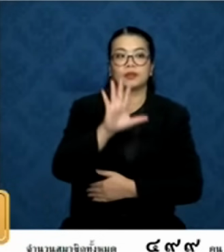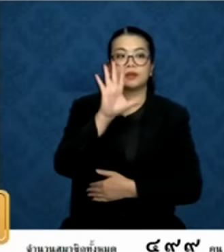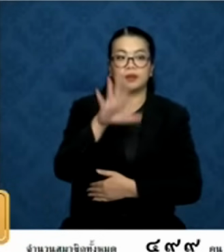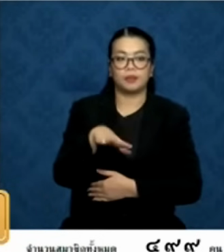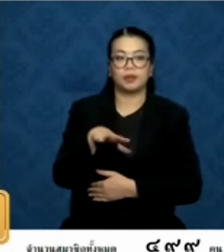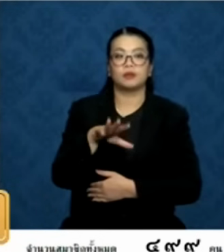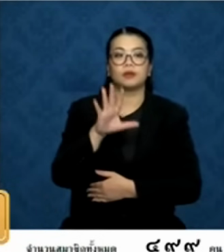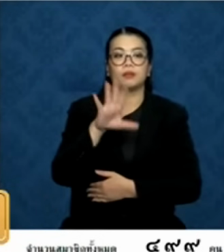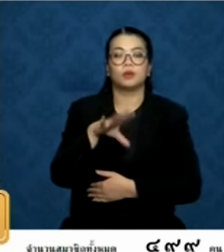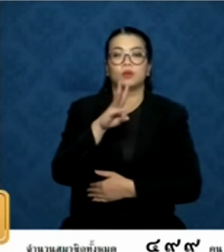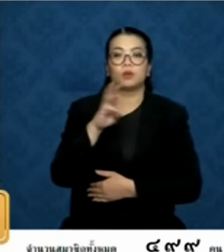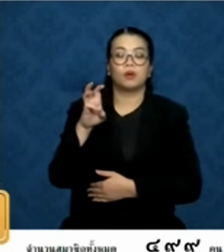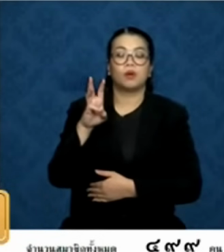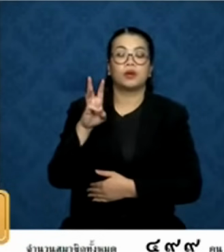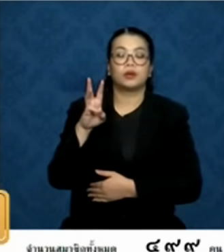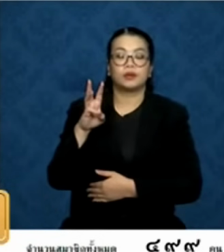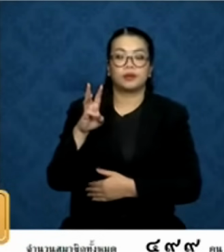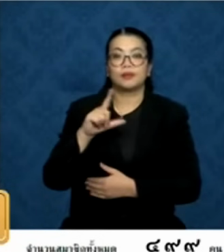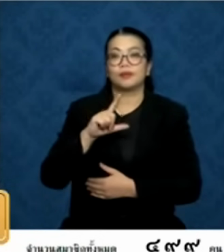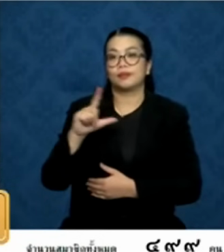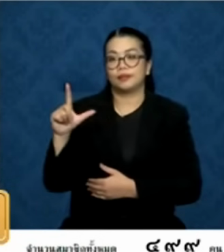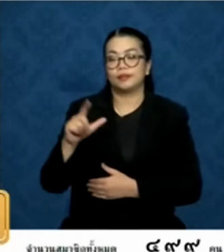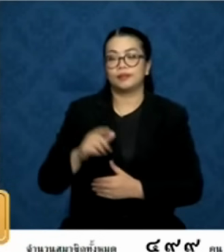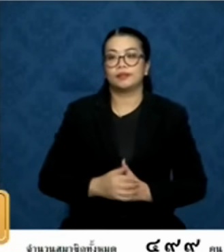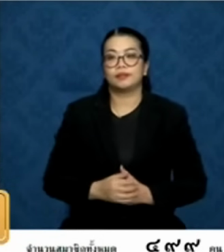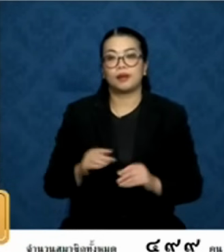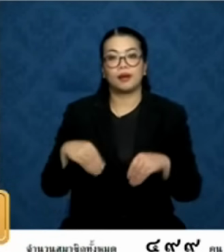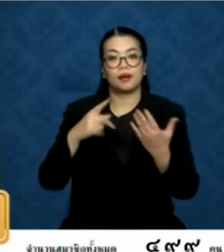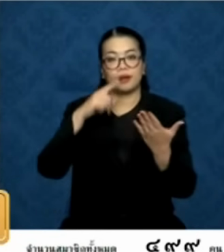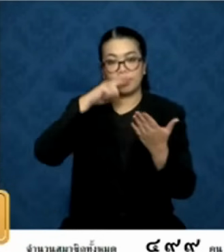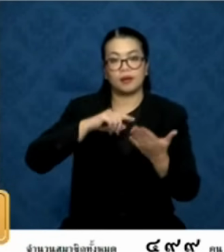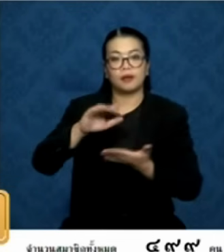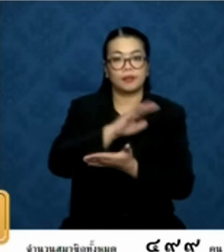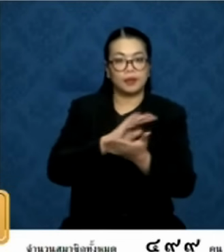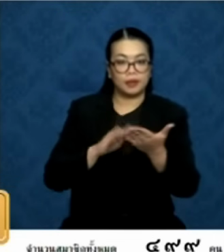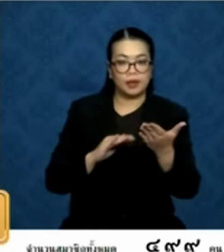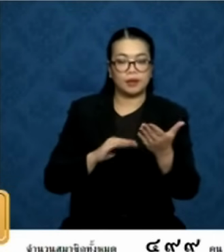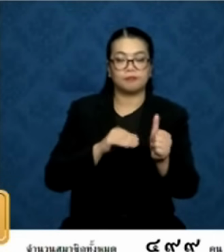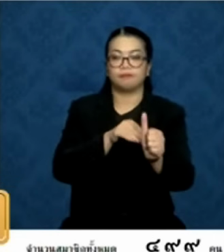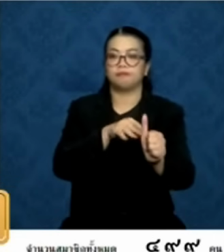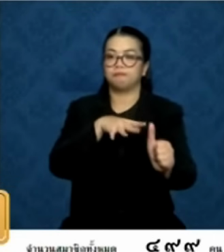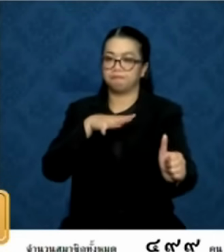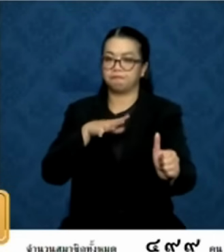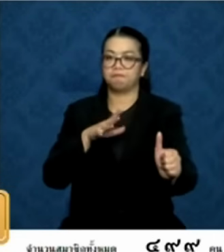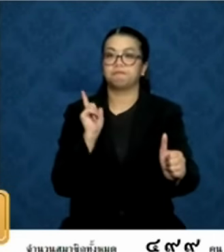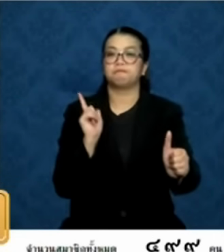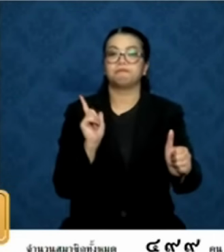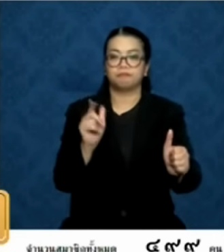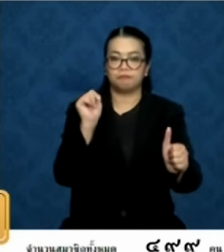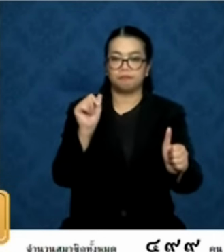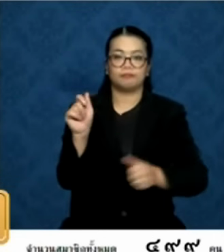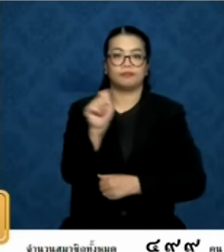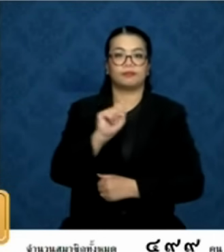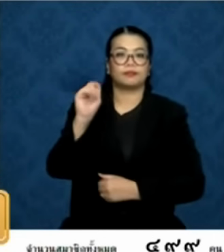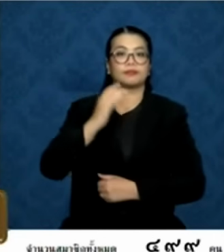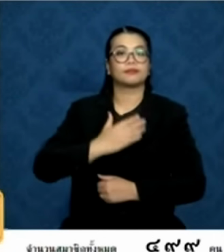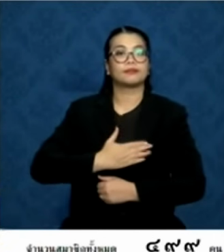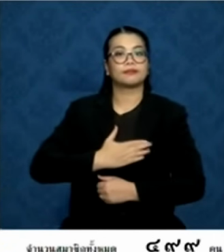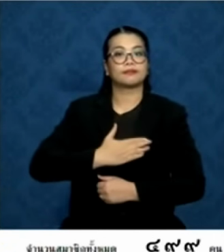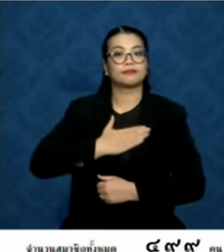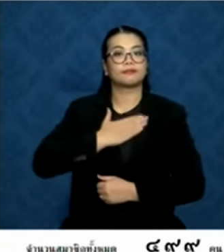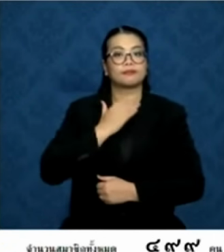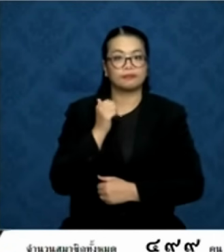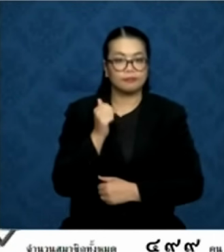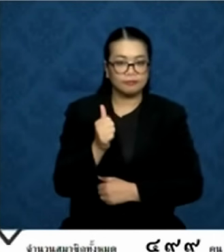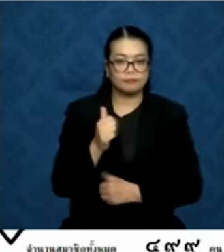5,668.6 ล้านบาทเพื่อให้ประเทศไทยเป็นประเทศชั้นนำในภูมิภาคเอเชียมีเกียรติภูมิมีอำ